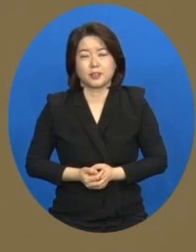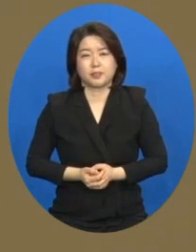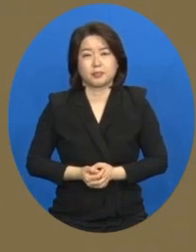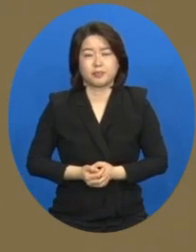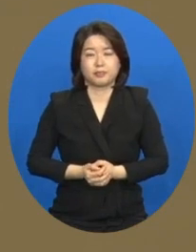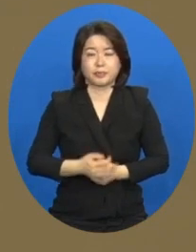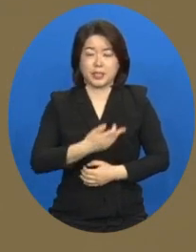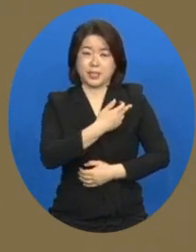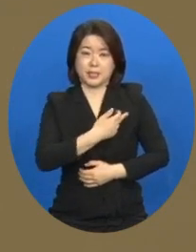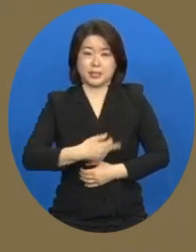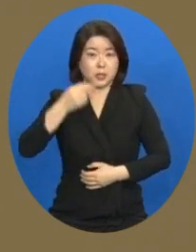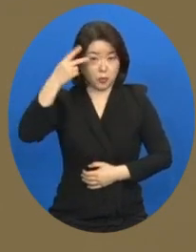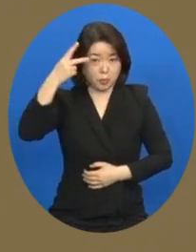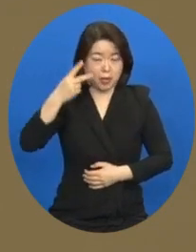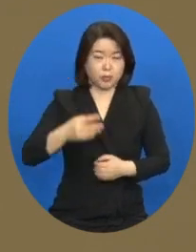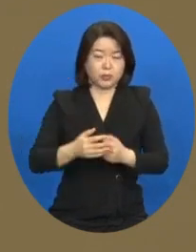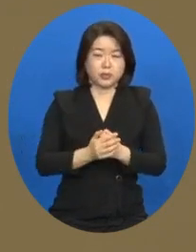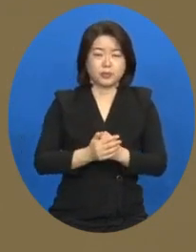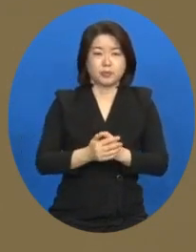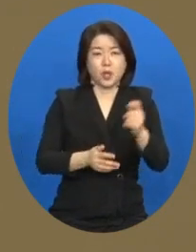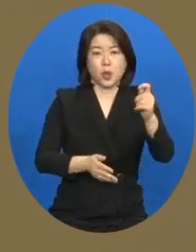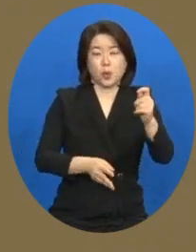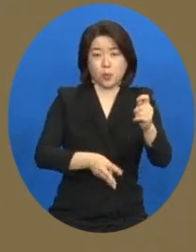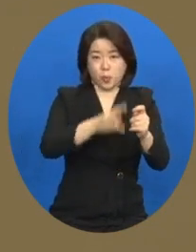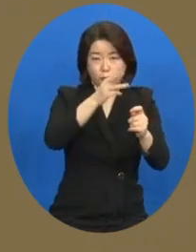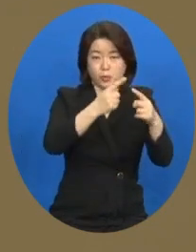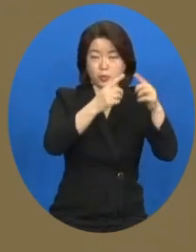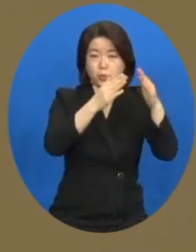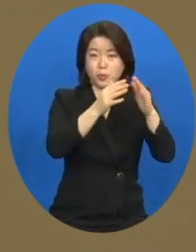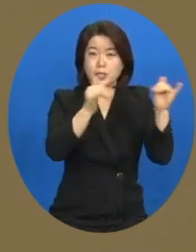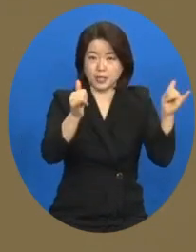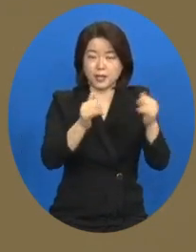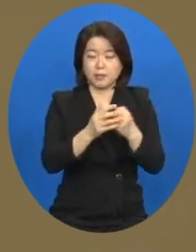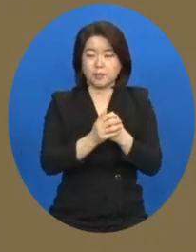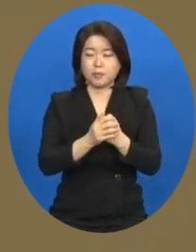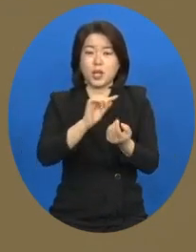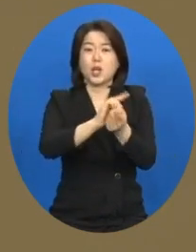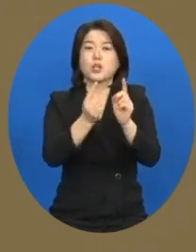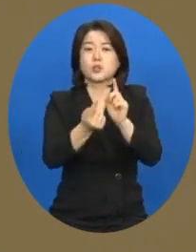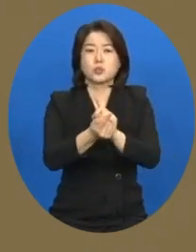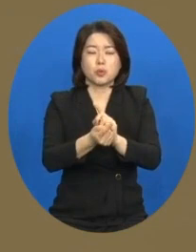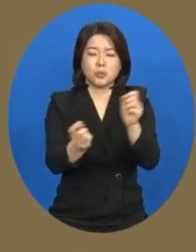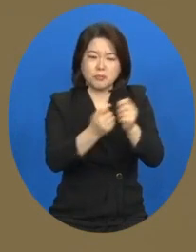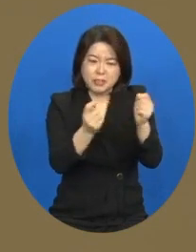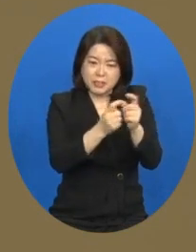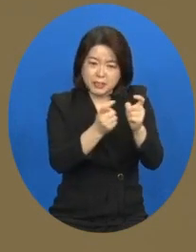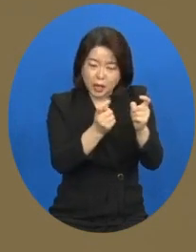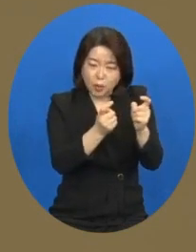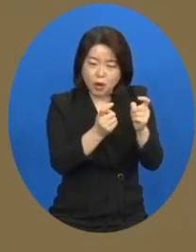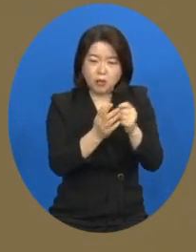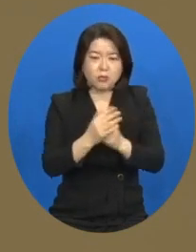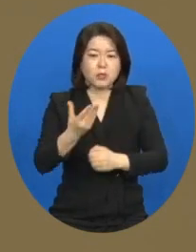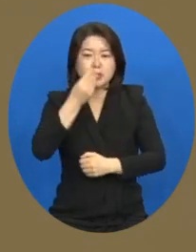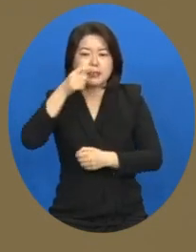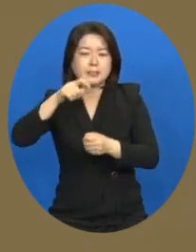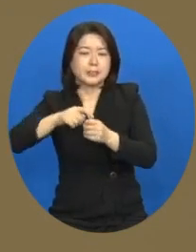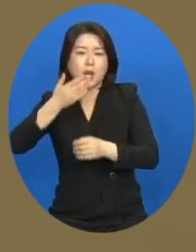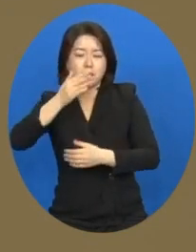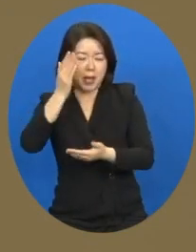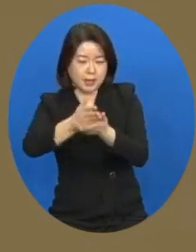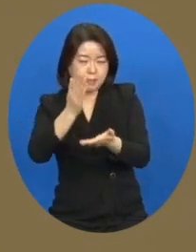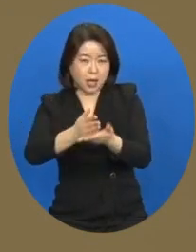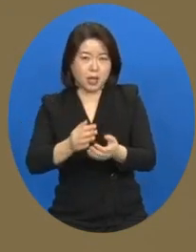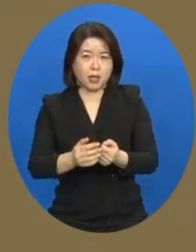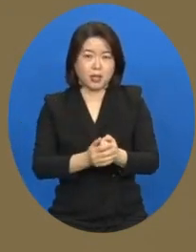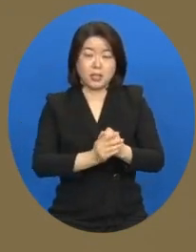사도 바울은 고린도 교인들에게 서로 싸울 거면 성찬 받지 말라고 그랬어요. 싸우고